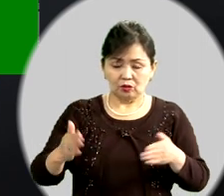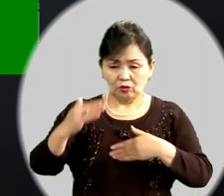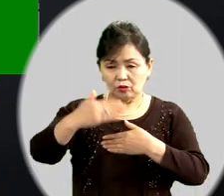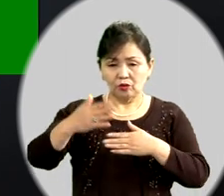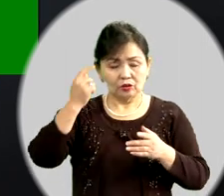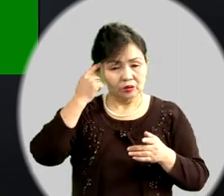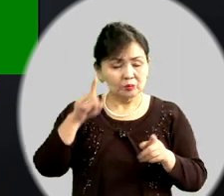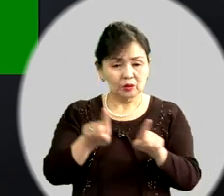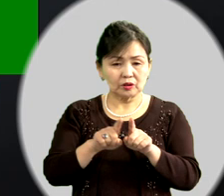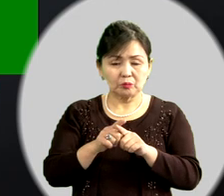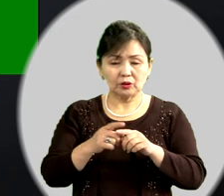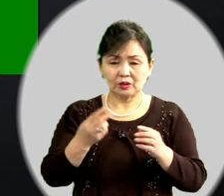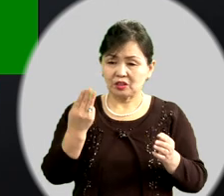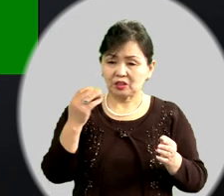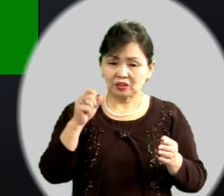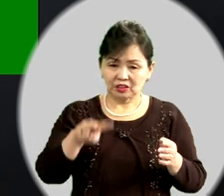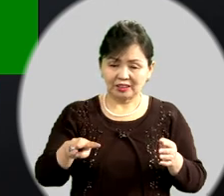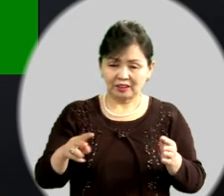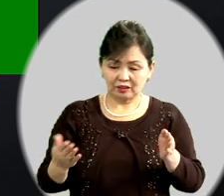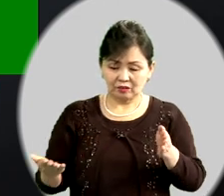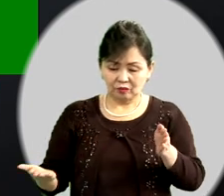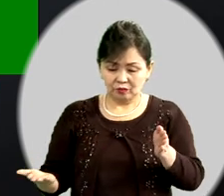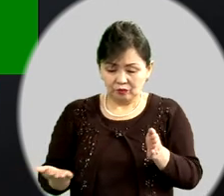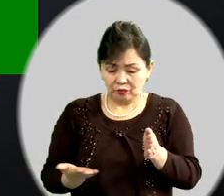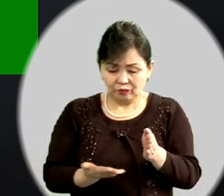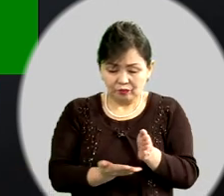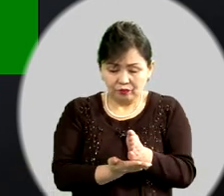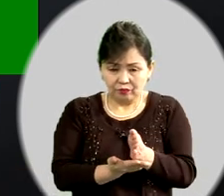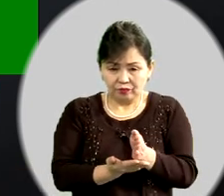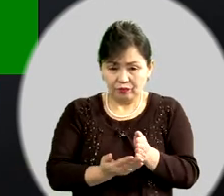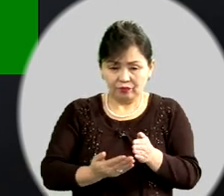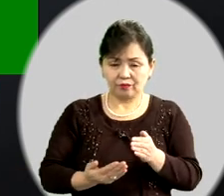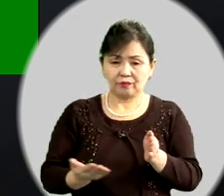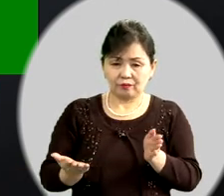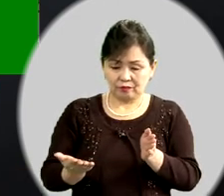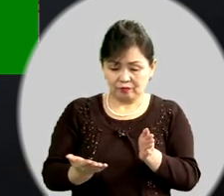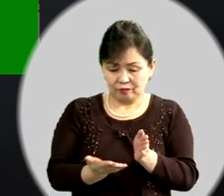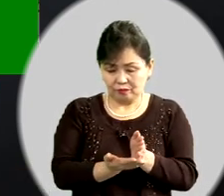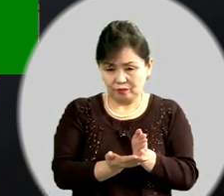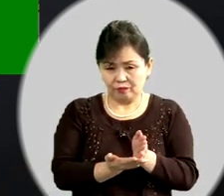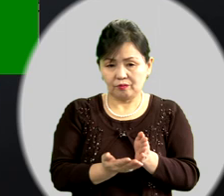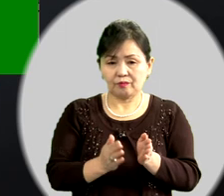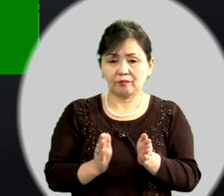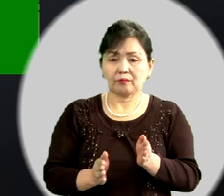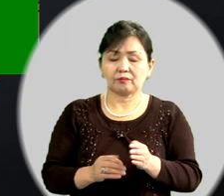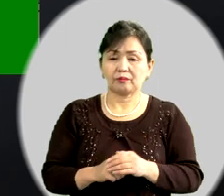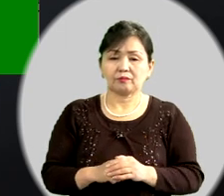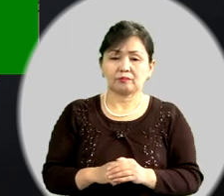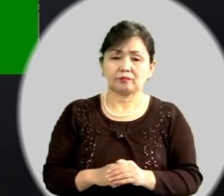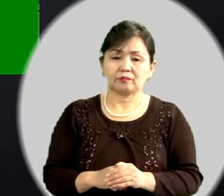кубын 5 дахь тал болох нь. Эдгэрийг 5 дахь тал дээр байрлуулъя.